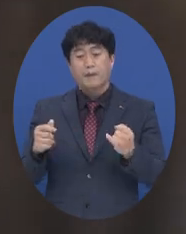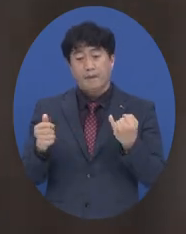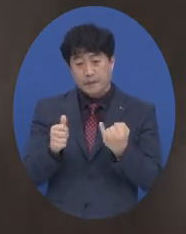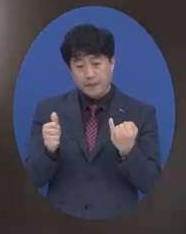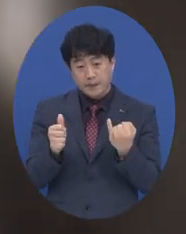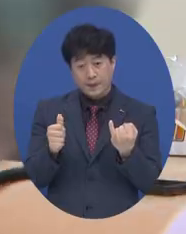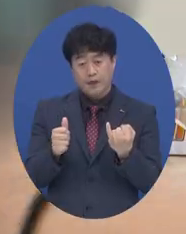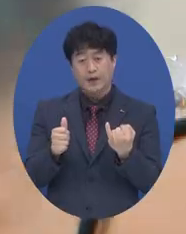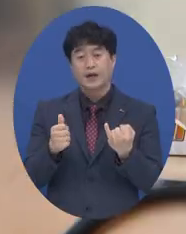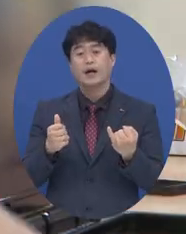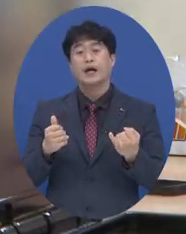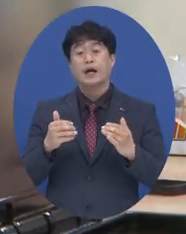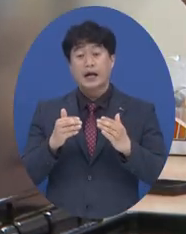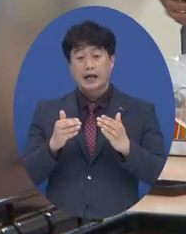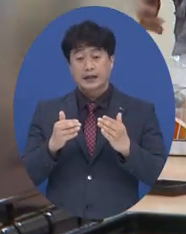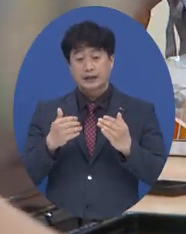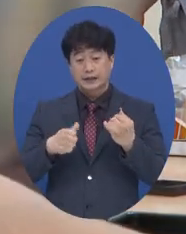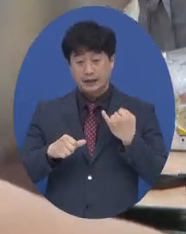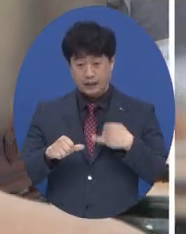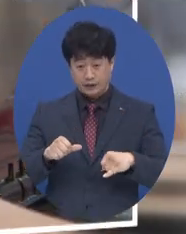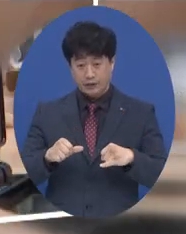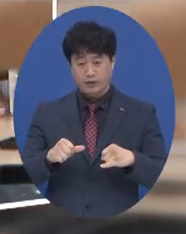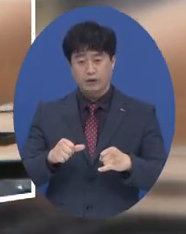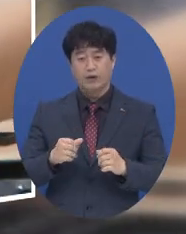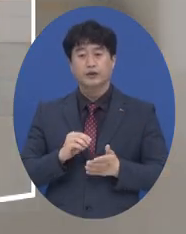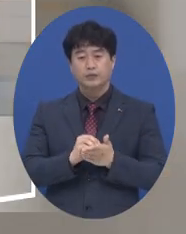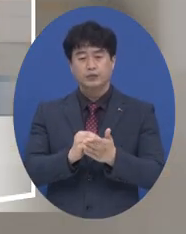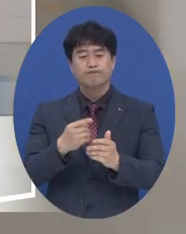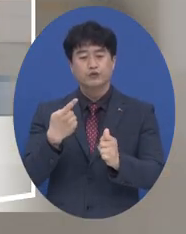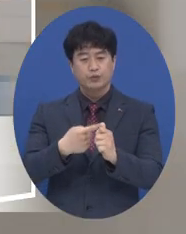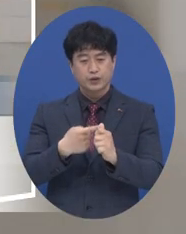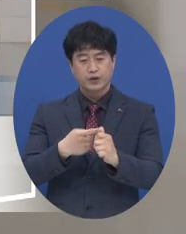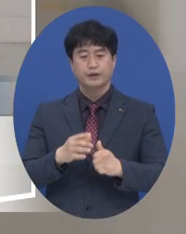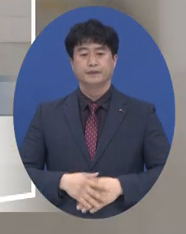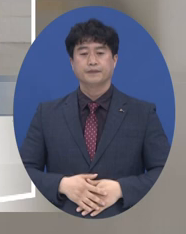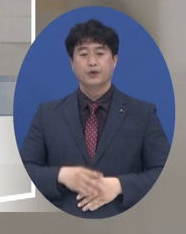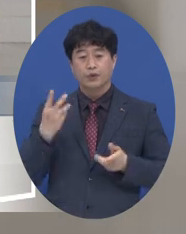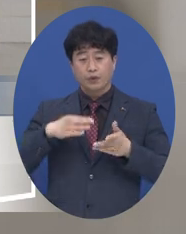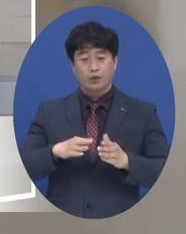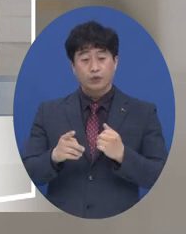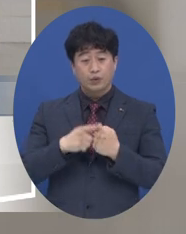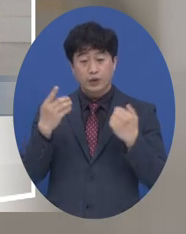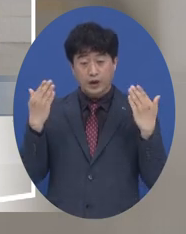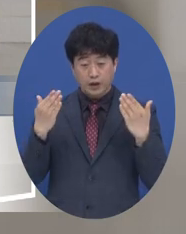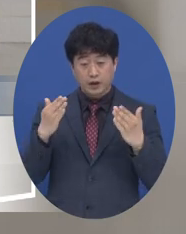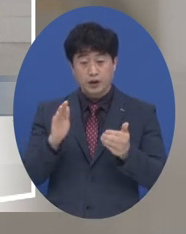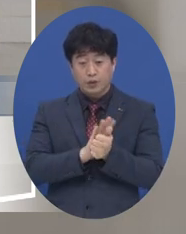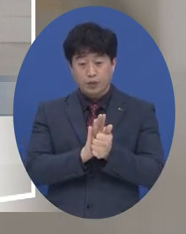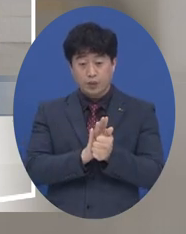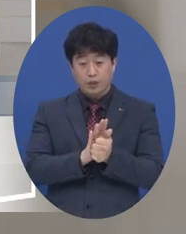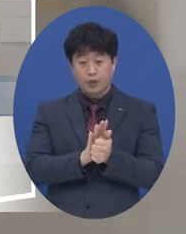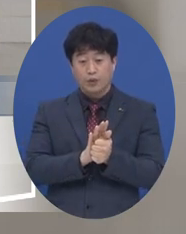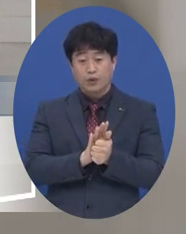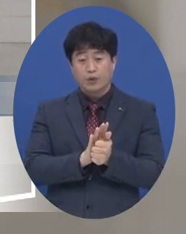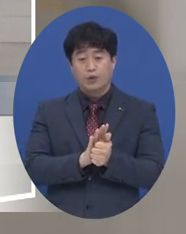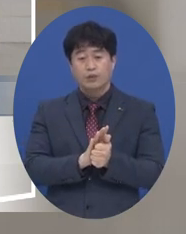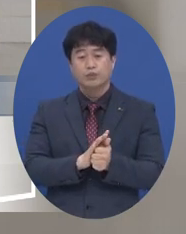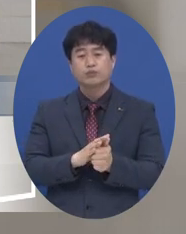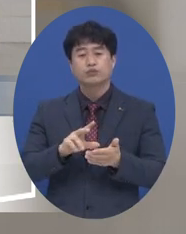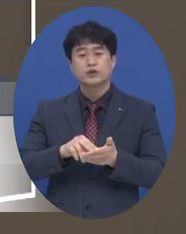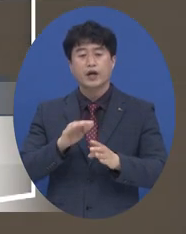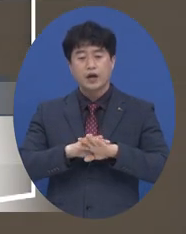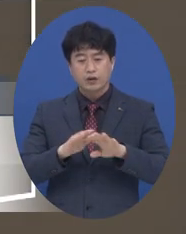가정, 자녀 등이 입소 1순위입니다. 경기도에서는 초등학생의 돌봄 문제를 해소하고